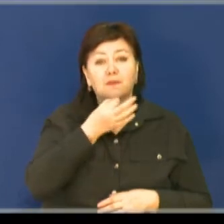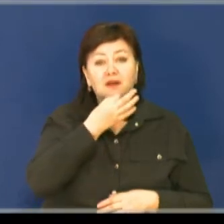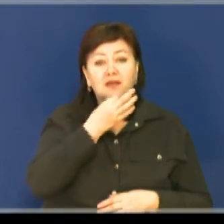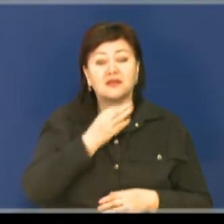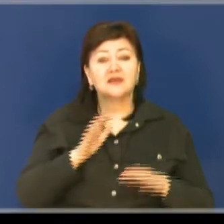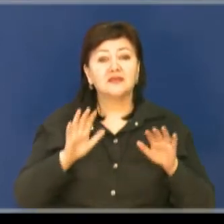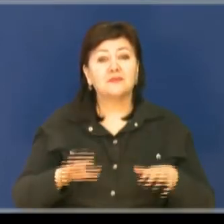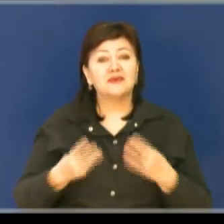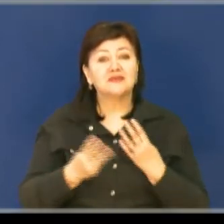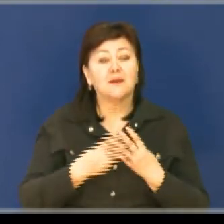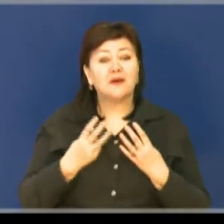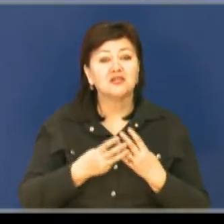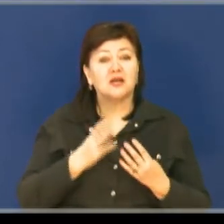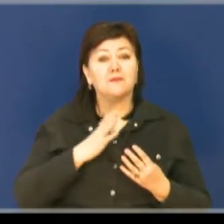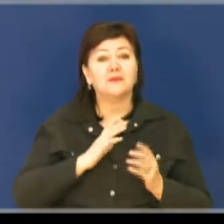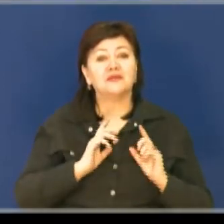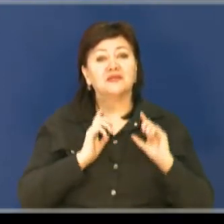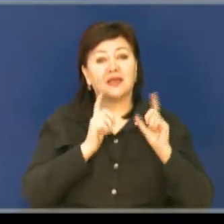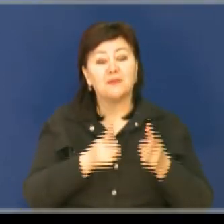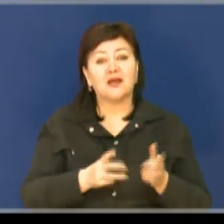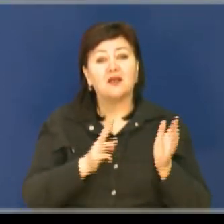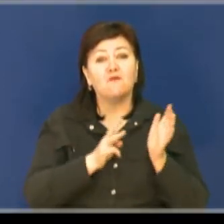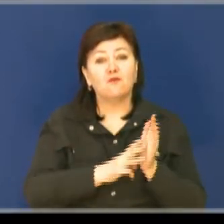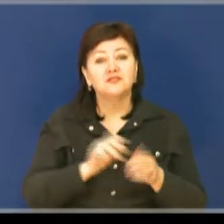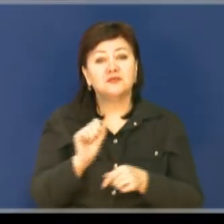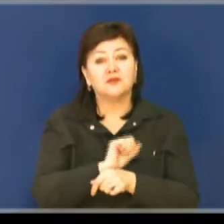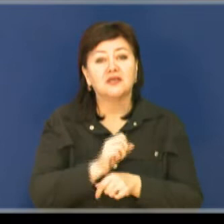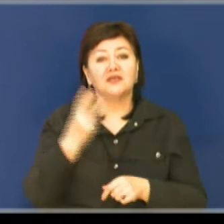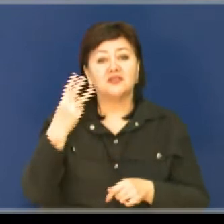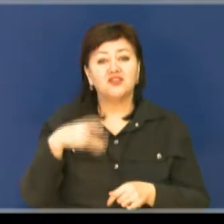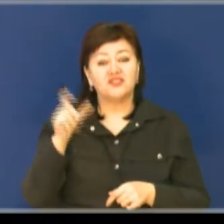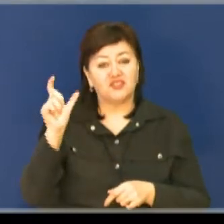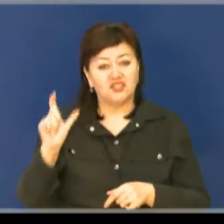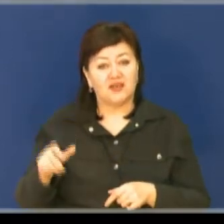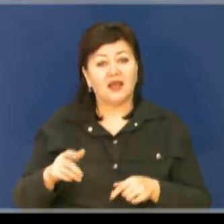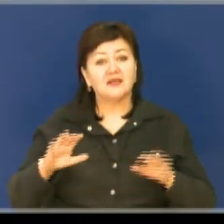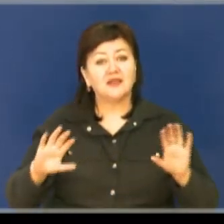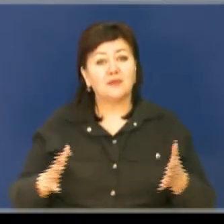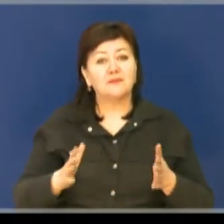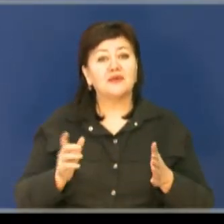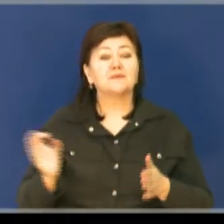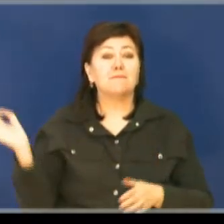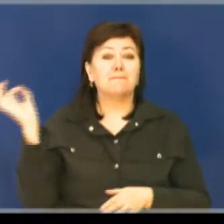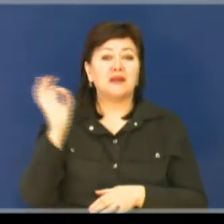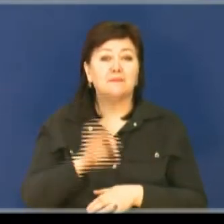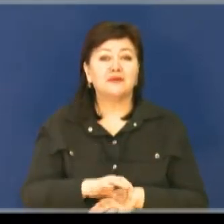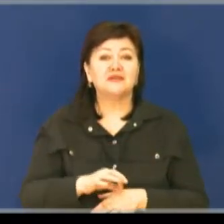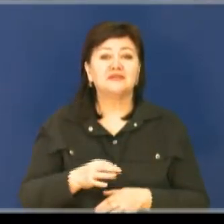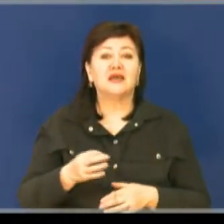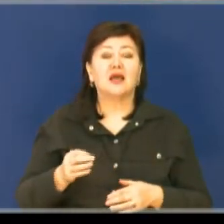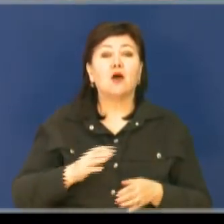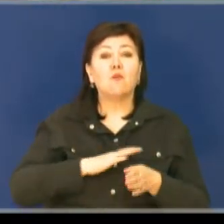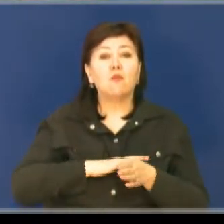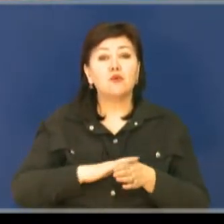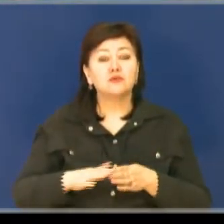место возгорания были направлены 8 единиц пожарной техники и 30 человек. На момент прибытия пожарных подразделений огнем